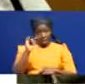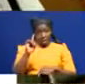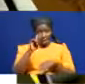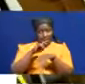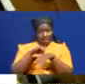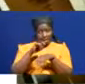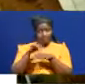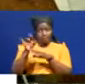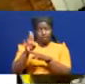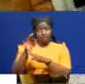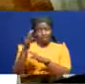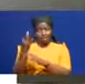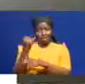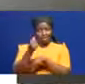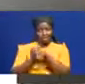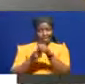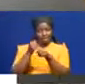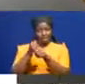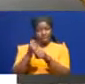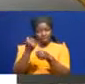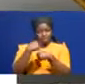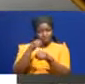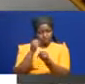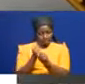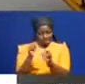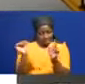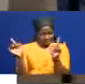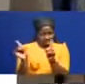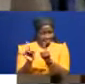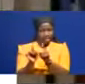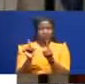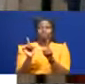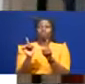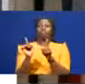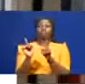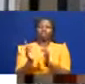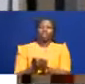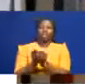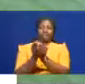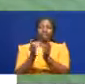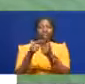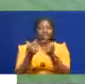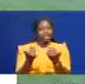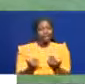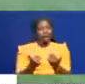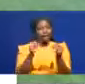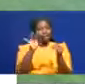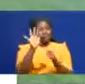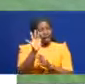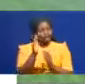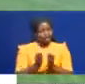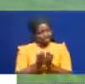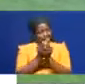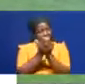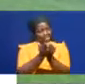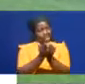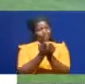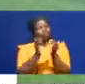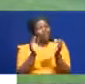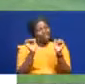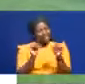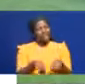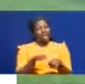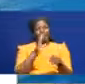miaka 3 kuunda meli kama hiyo, lakini sasa meli 5 kama hizo zinaweza